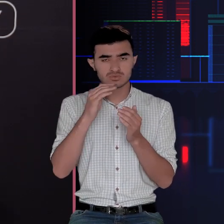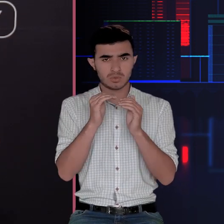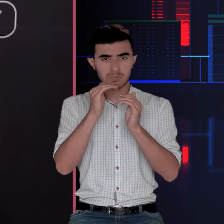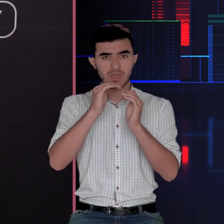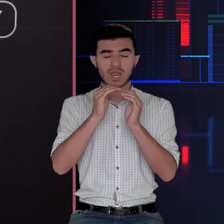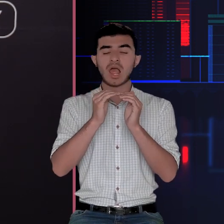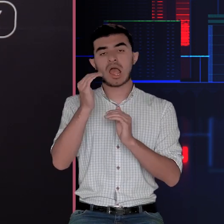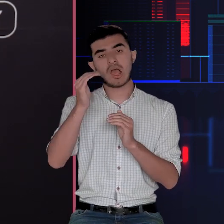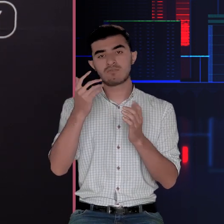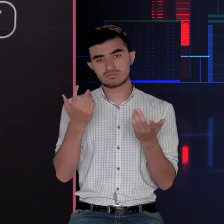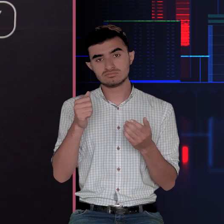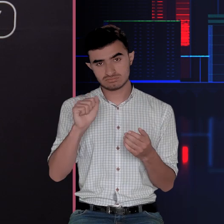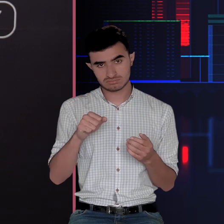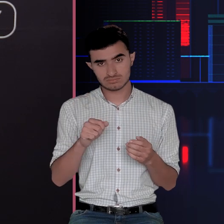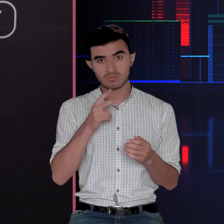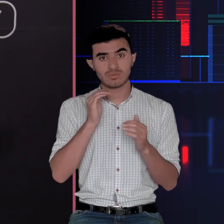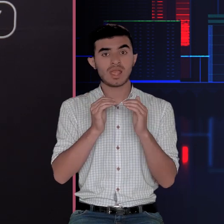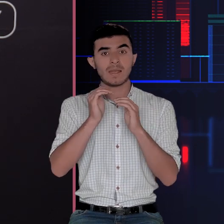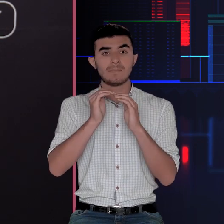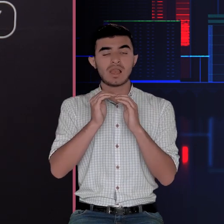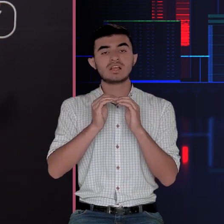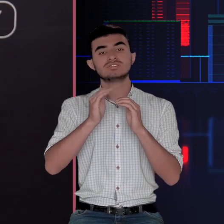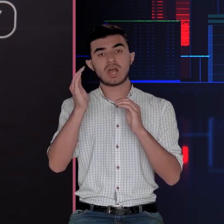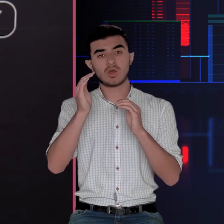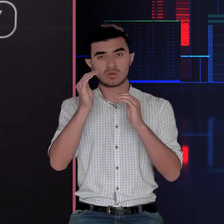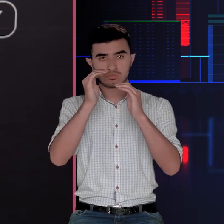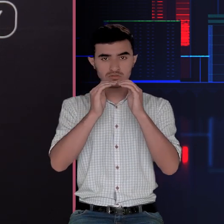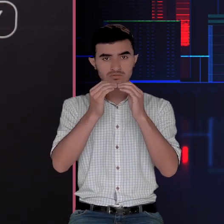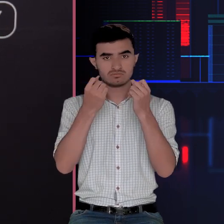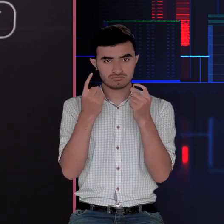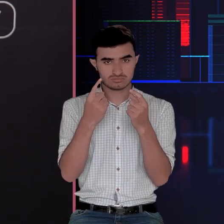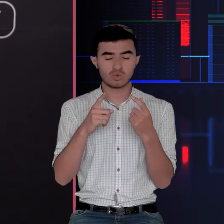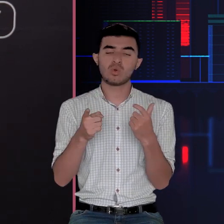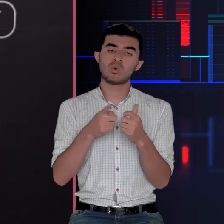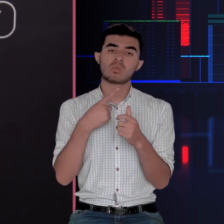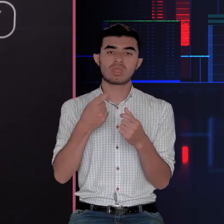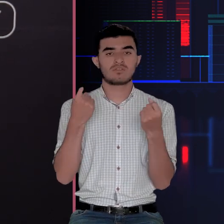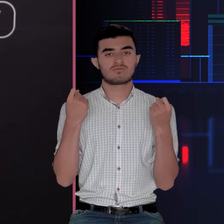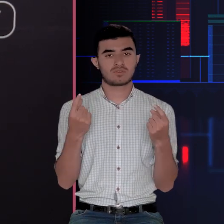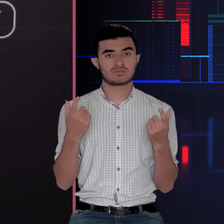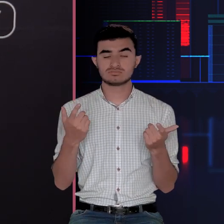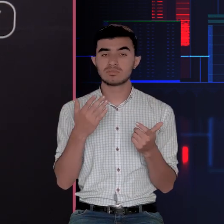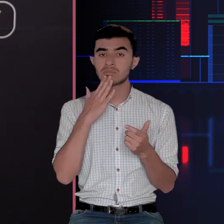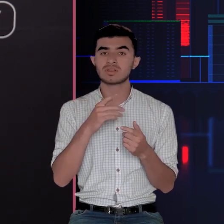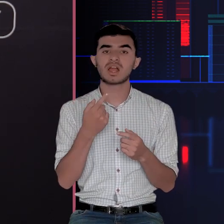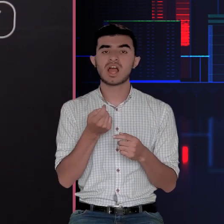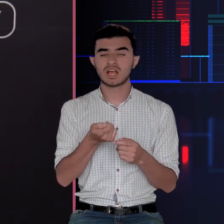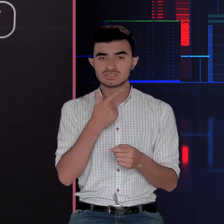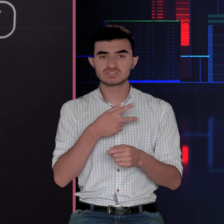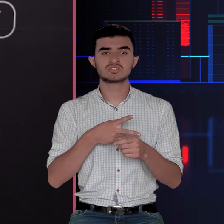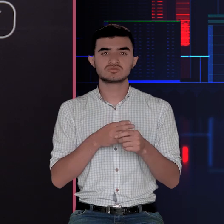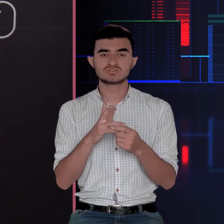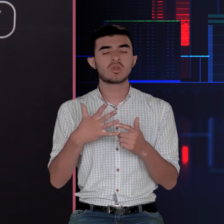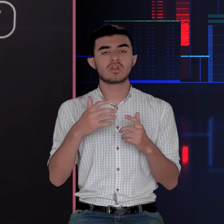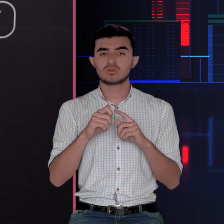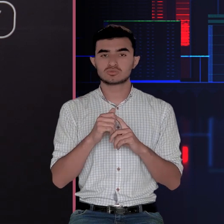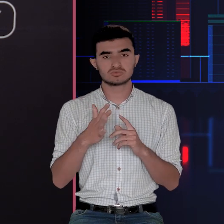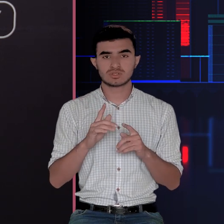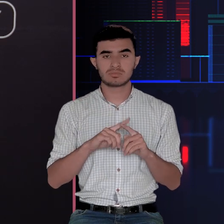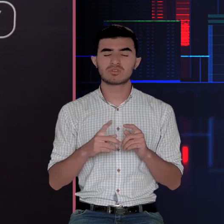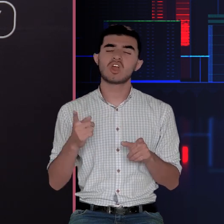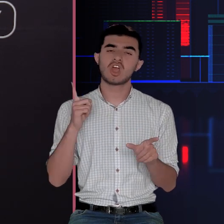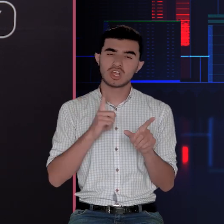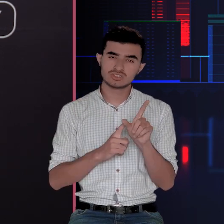रिस्टोर करते हैं तो उनके नीज ठीक हो जाते हैं, ना सर्जरी की ज़रूरत, ना पेन किलर्स की ज़रूरत. इन ऑल ऑफ दीज टाइम्स, all of these years, वो पेन